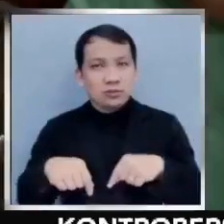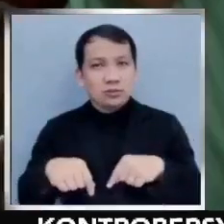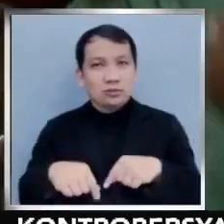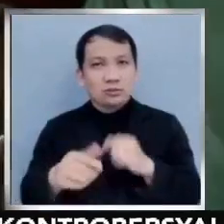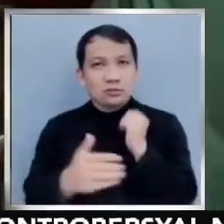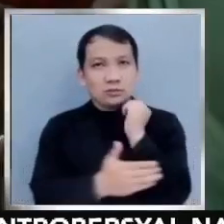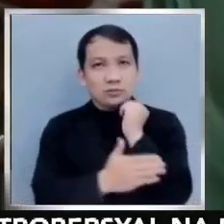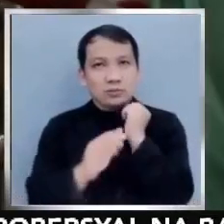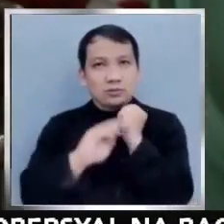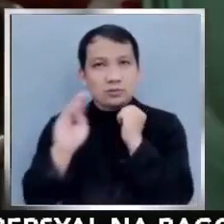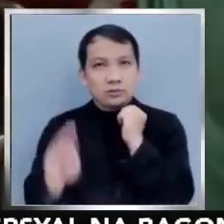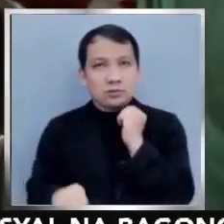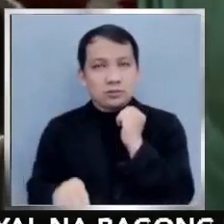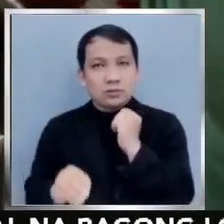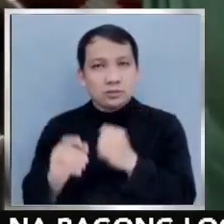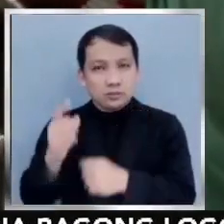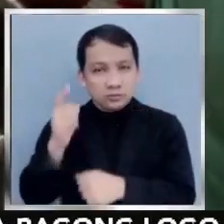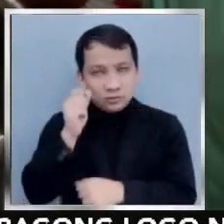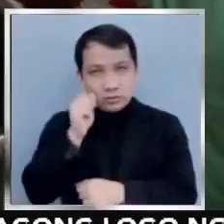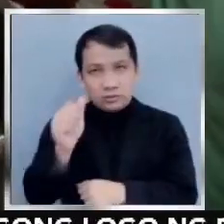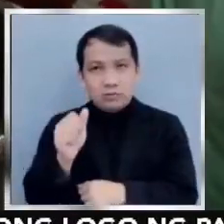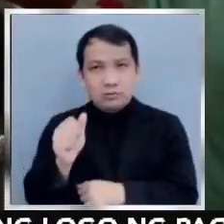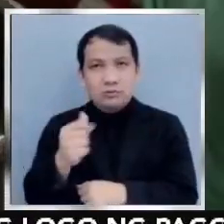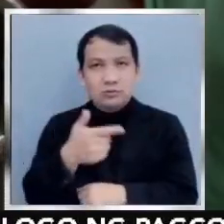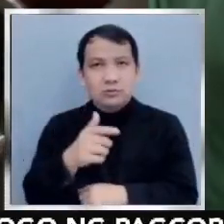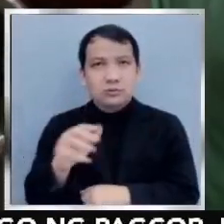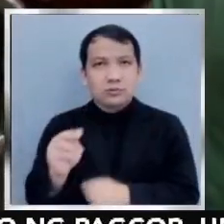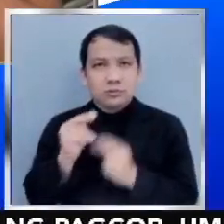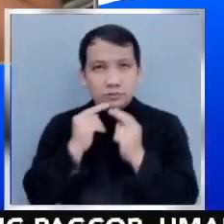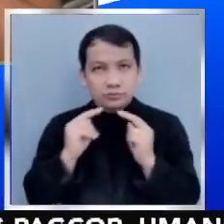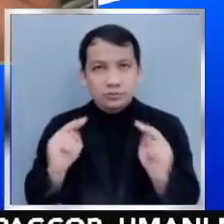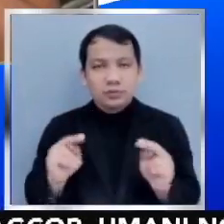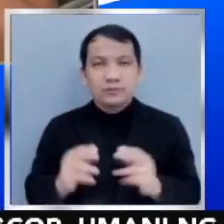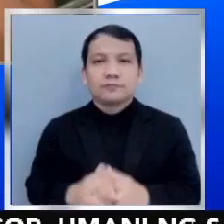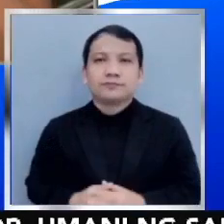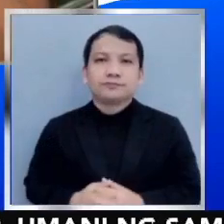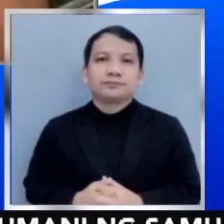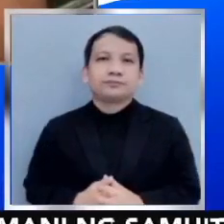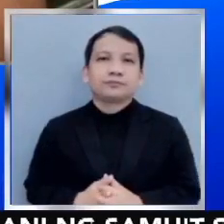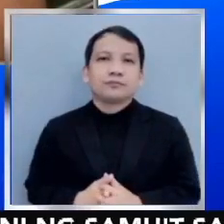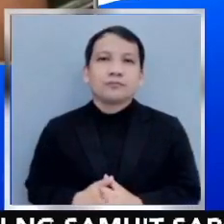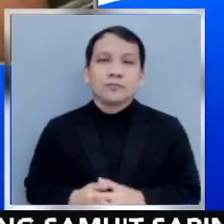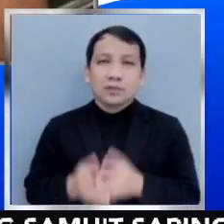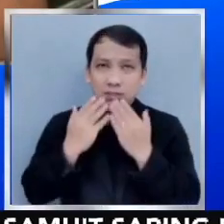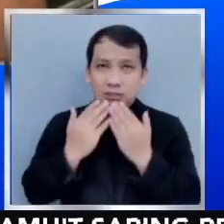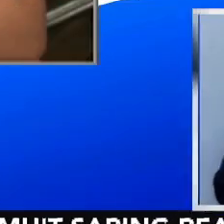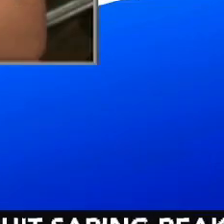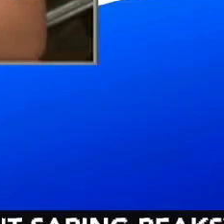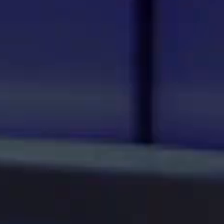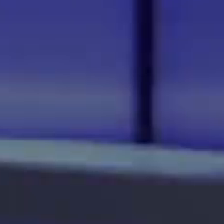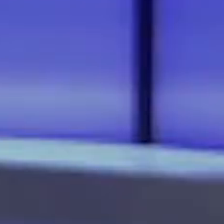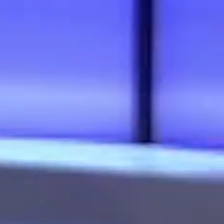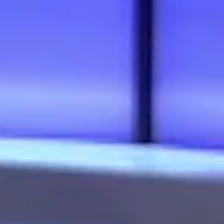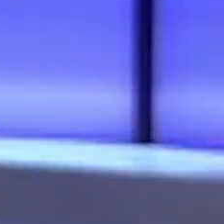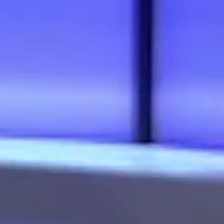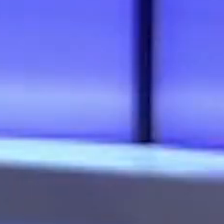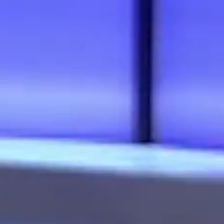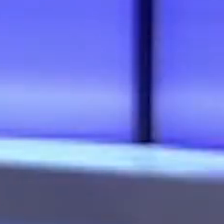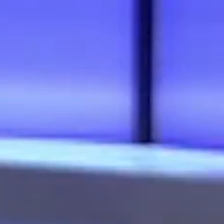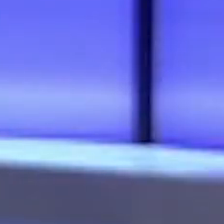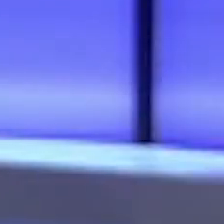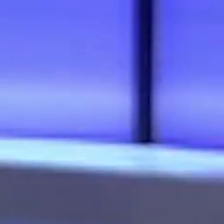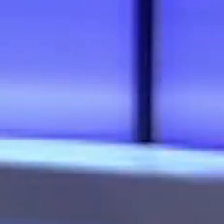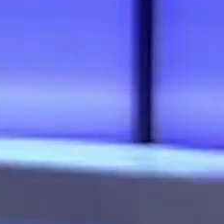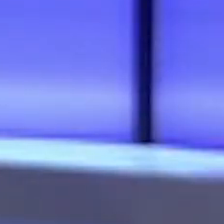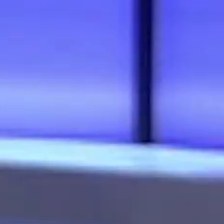Maynila. Sandra Aguinaldo para sa GMA Integrated News. Maraming salamat, Sandra Aguinaldo. Good news mga